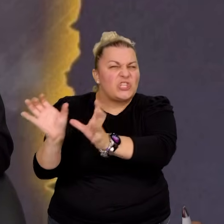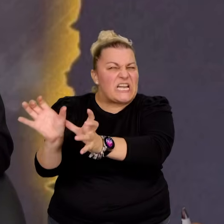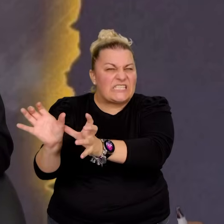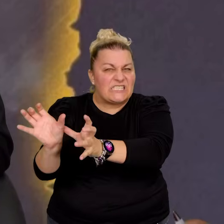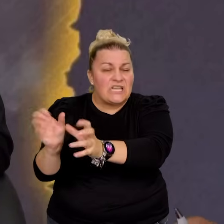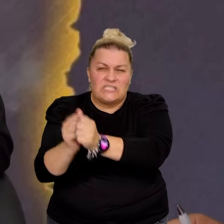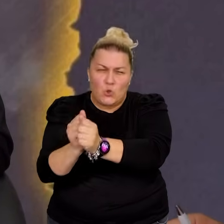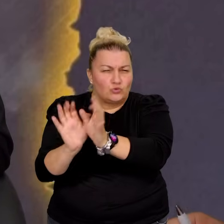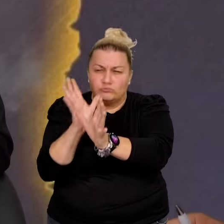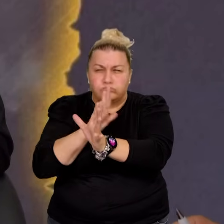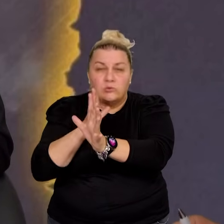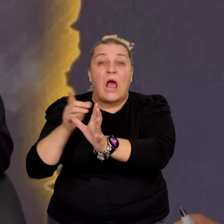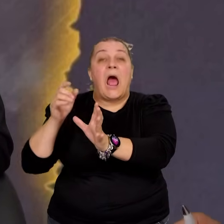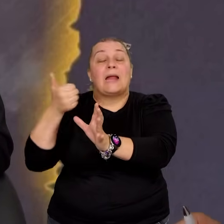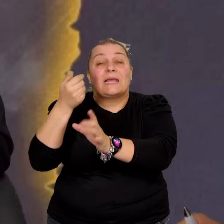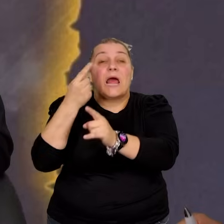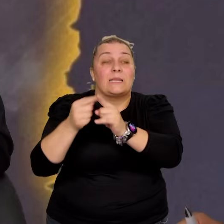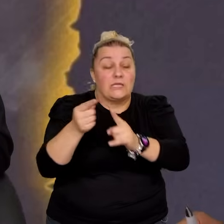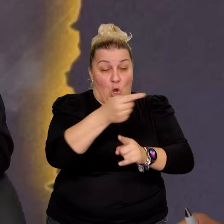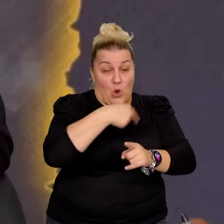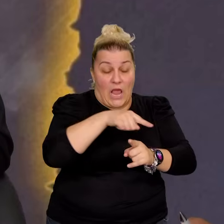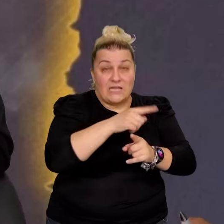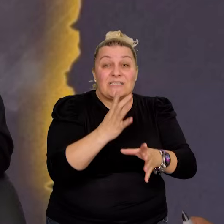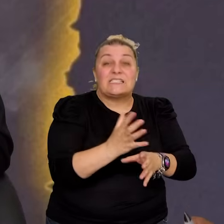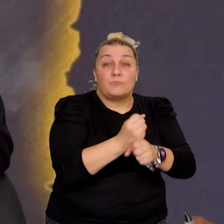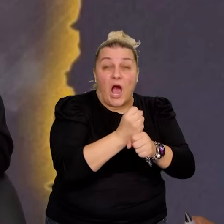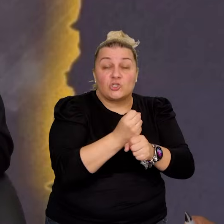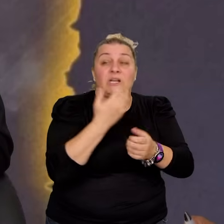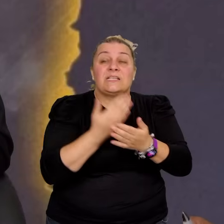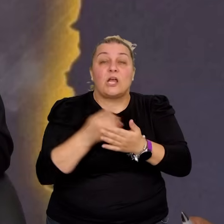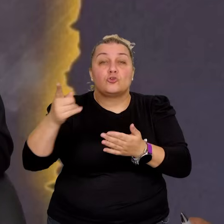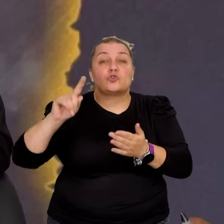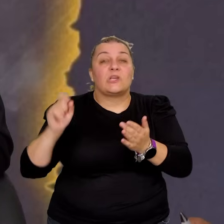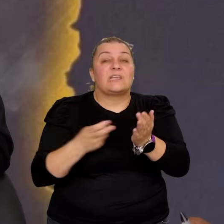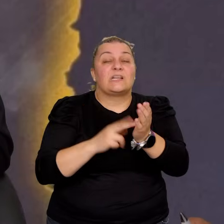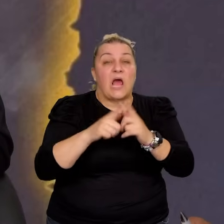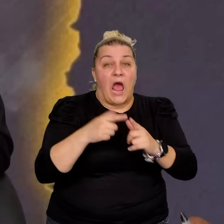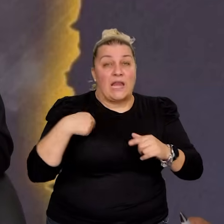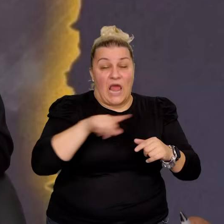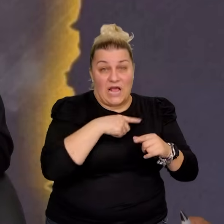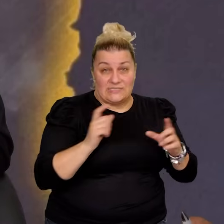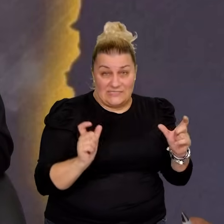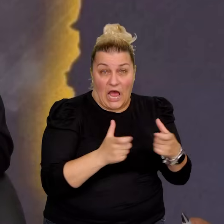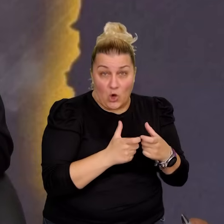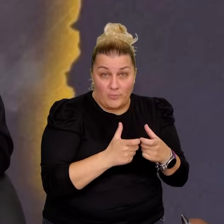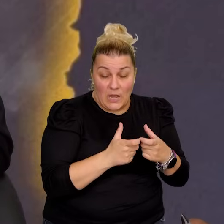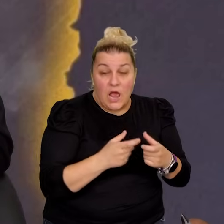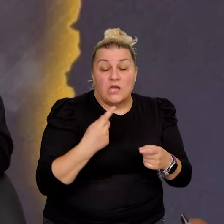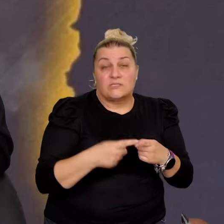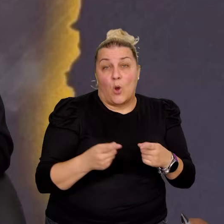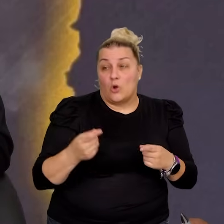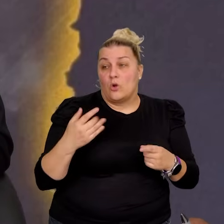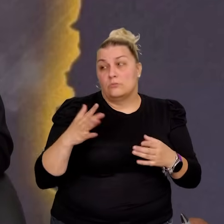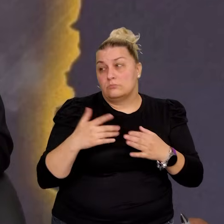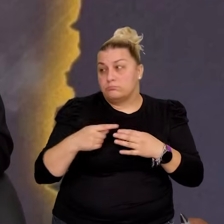nas spašen, da bi tako rekao, zato što nas je JNA zarobila, jer okolo nas, na